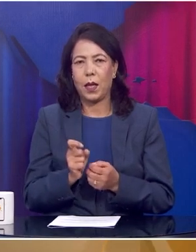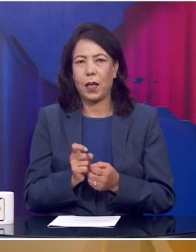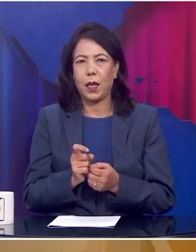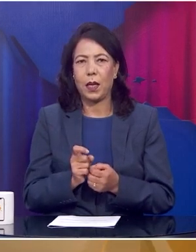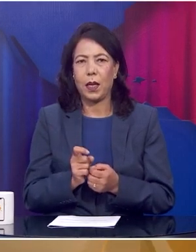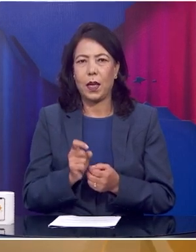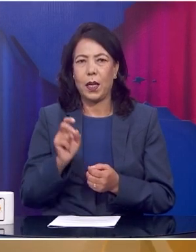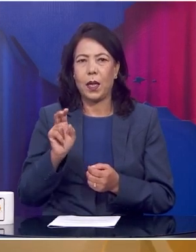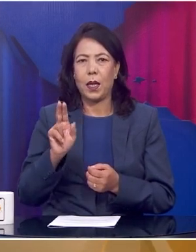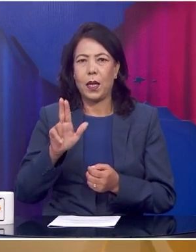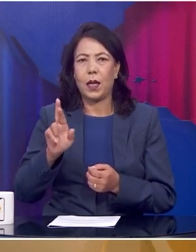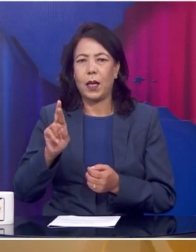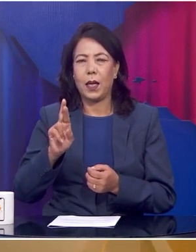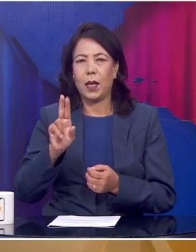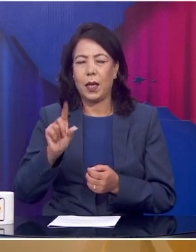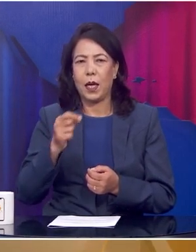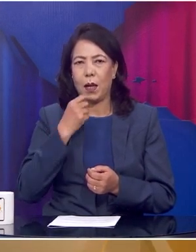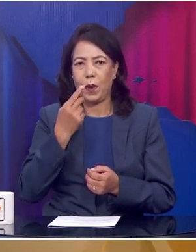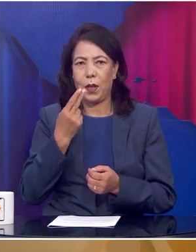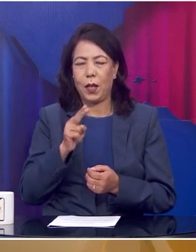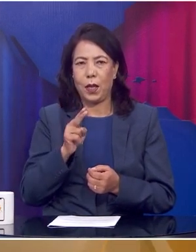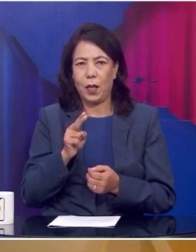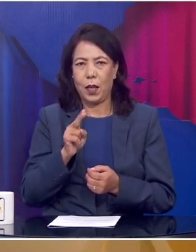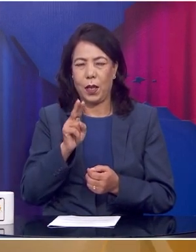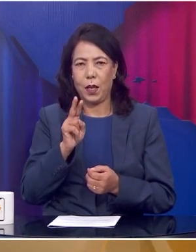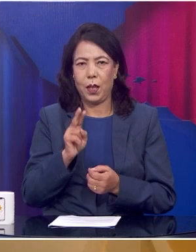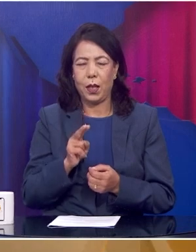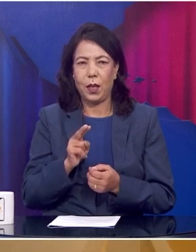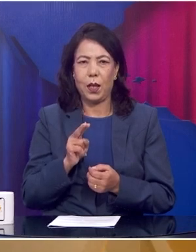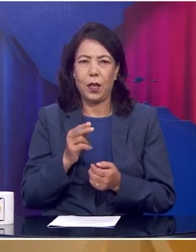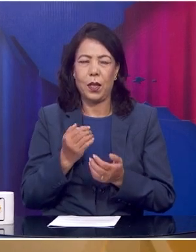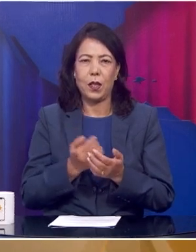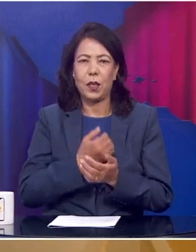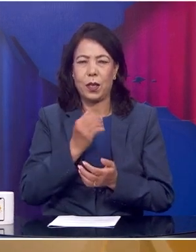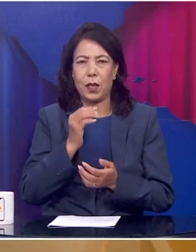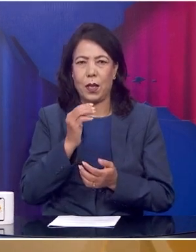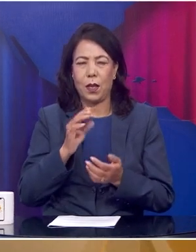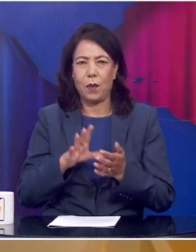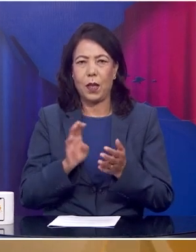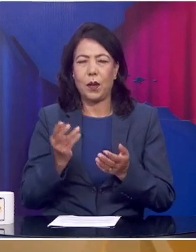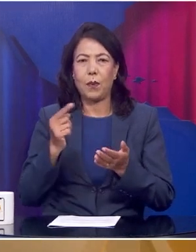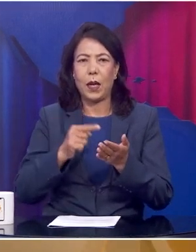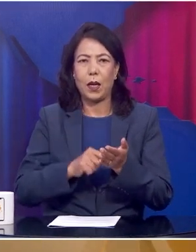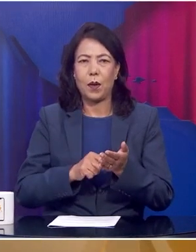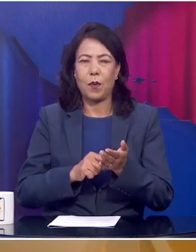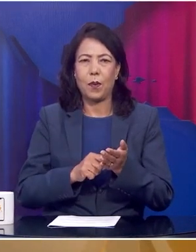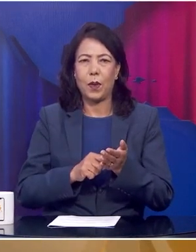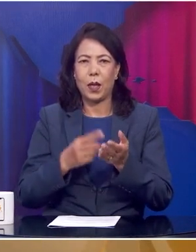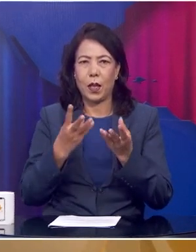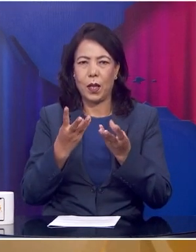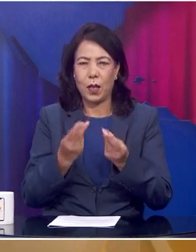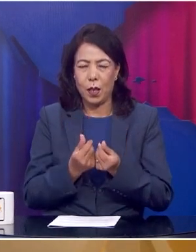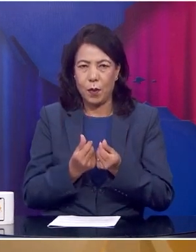इरा एसेसमेन्ट भनेर यहाँ भनिँदो रहेछ र यो इरा एसेसमेन्टमा चाहिँ के हुँदो रहेछ भने प्रारम्भिक द्रुत